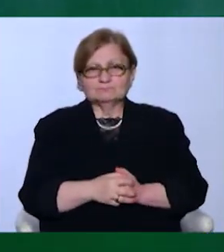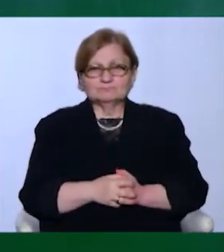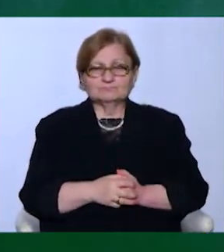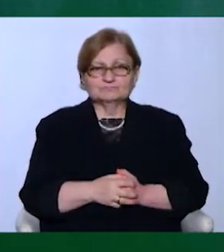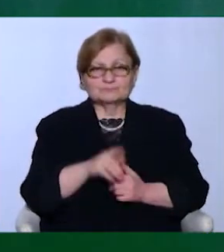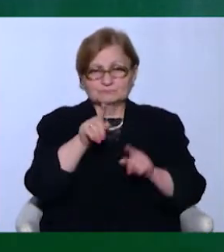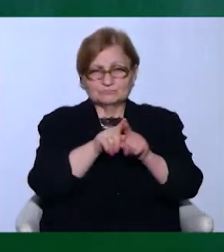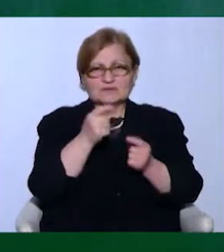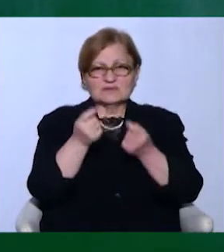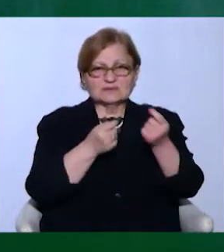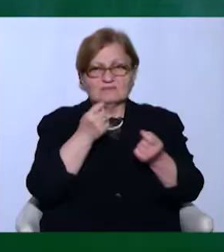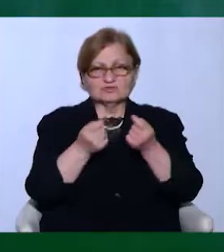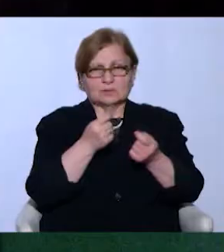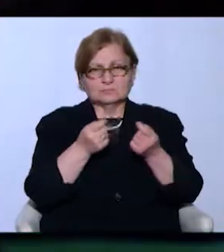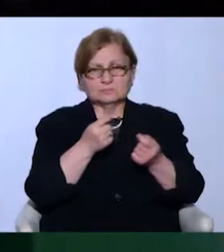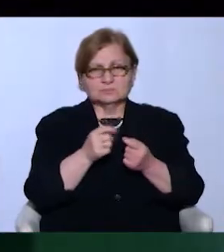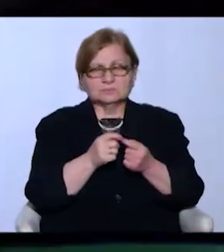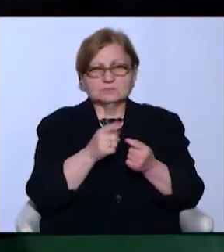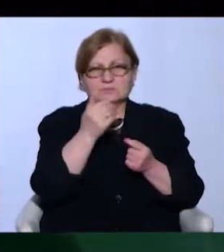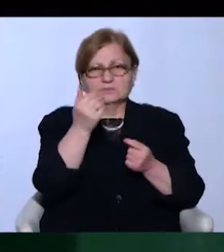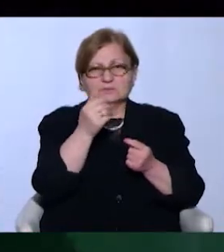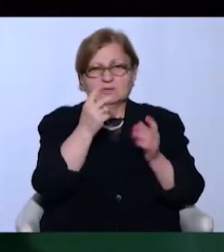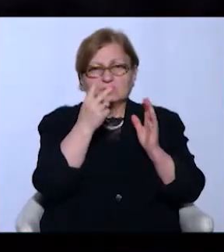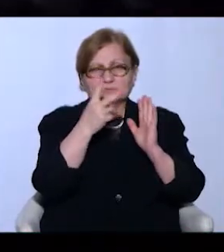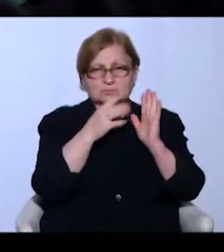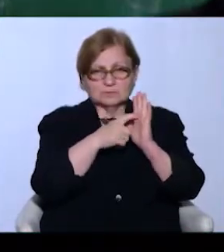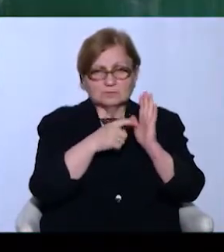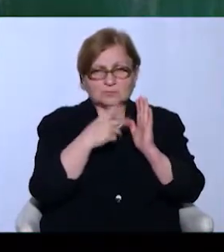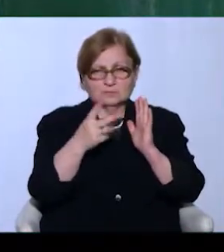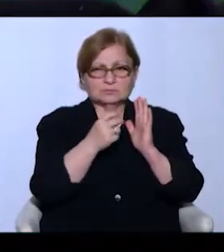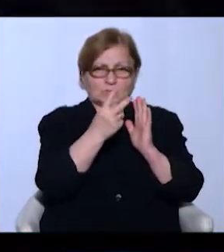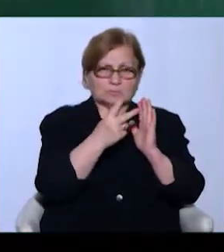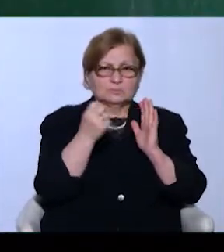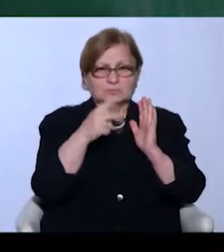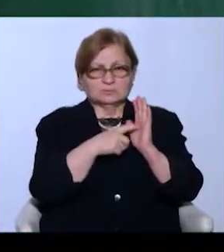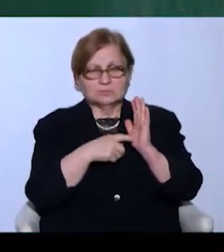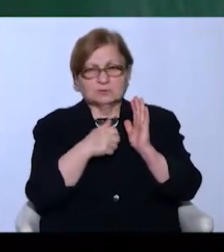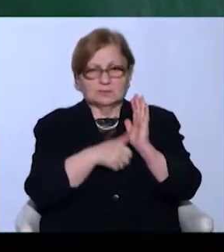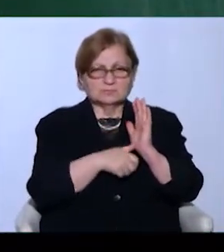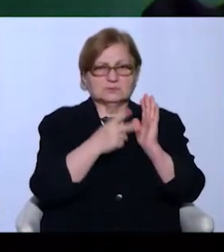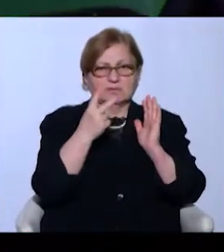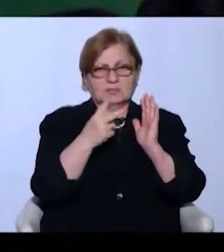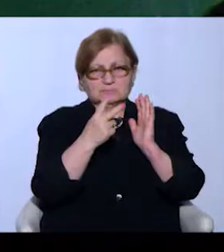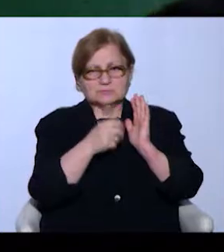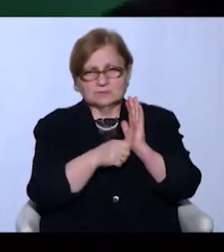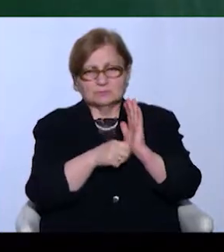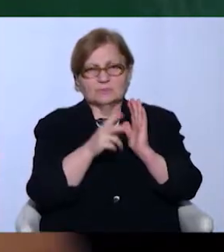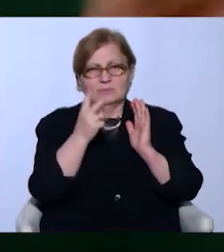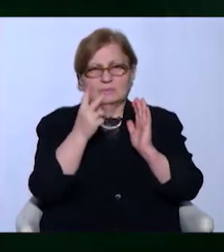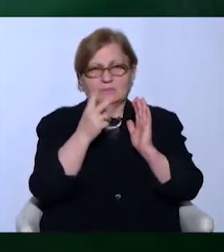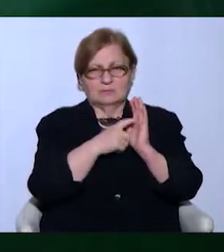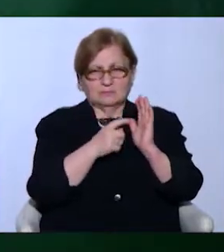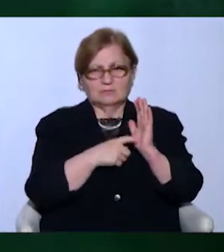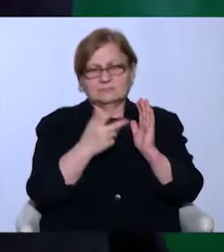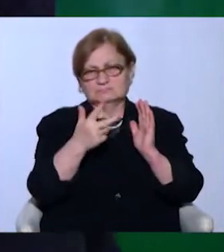დავშალოთ მარტივ მამრავლებად. 12 2 6 2 3 3 და 1.